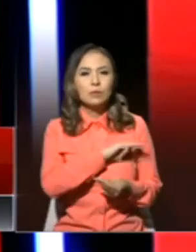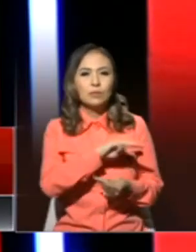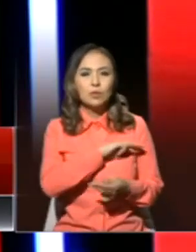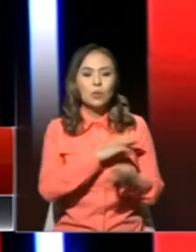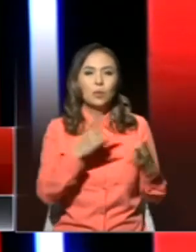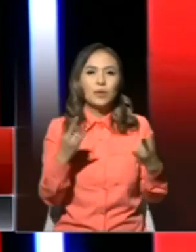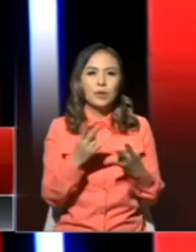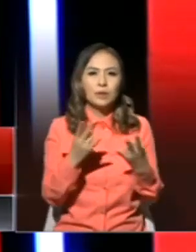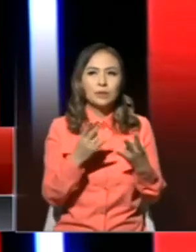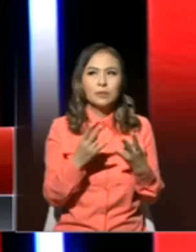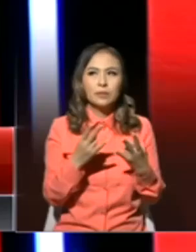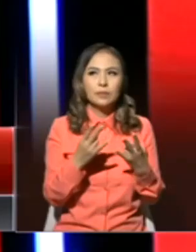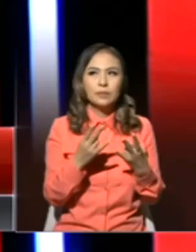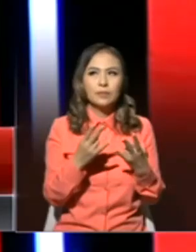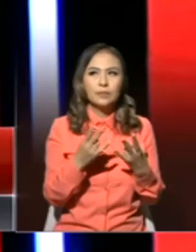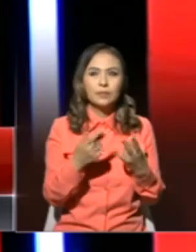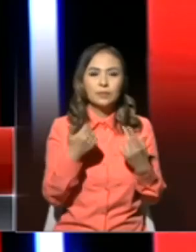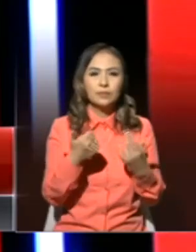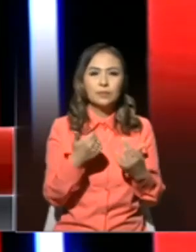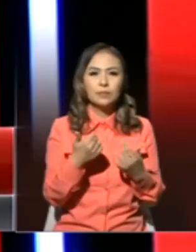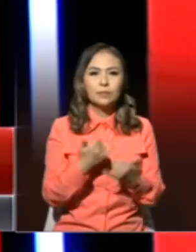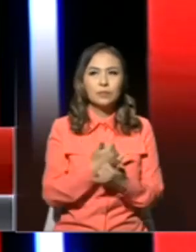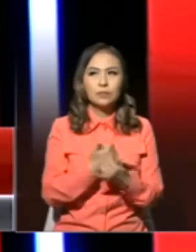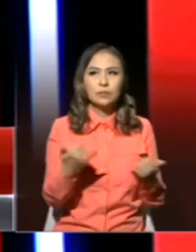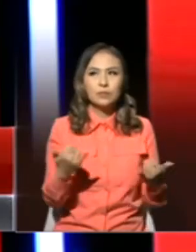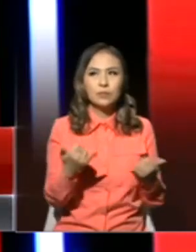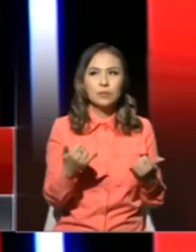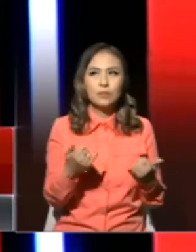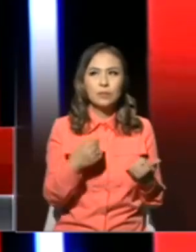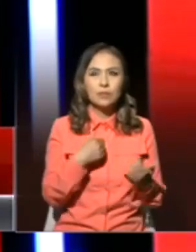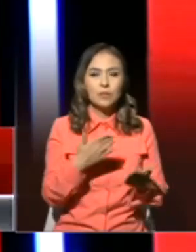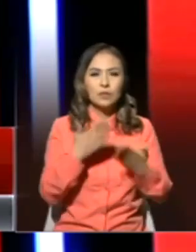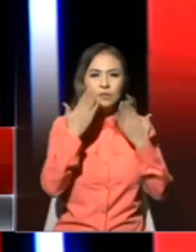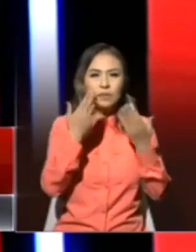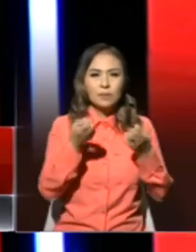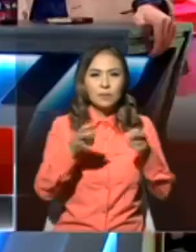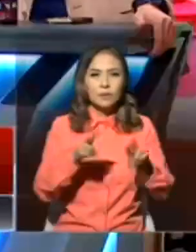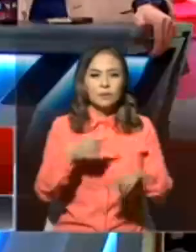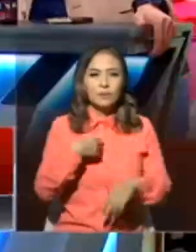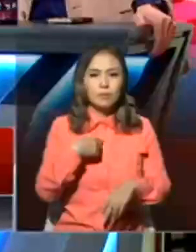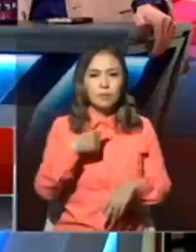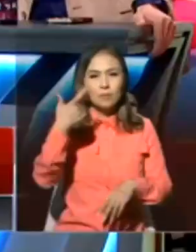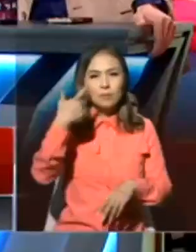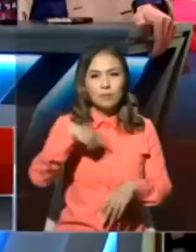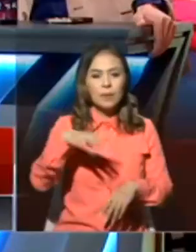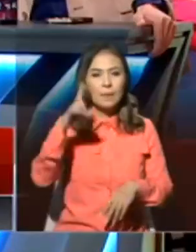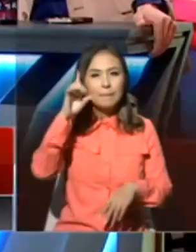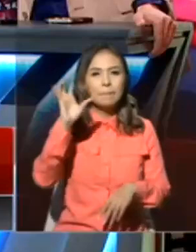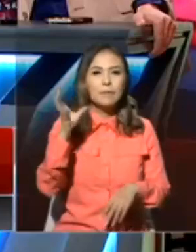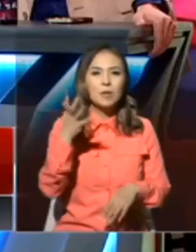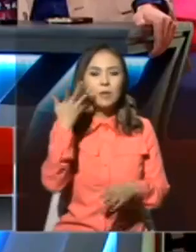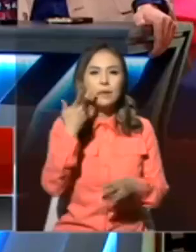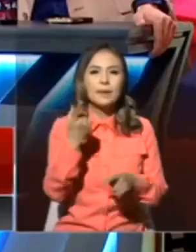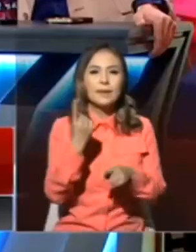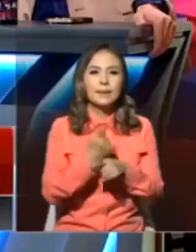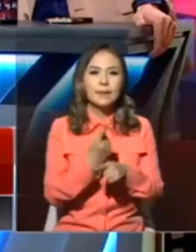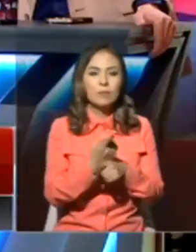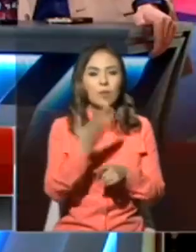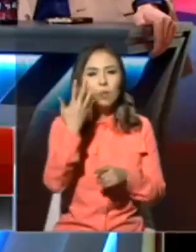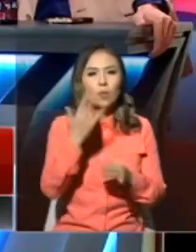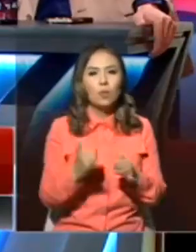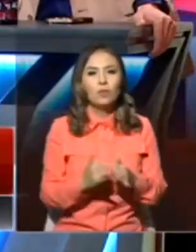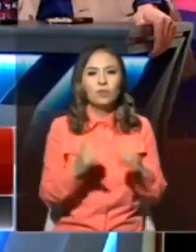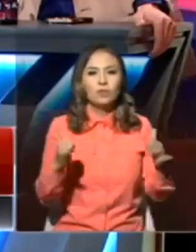дегенде. Жақсысыңыз шығар. Негізі менде оққан мамандығым психолог. Бірақ тыйым салынған нәрсе неғұрлым көп